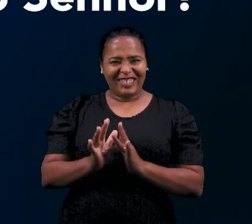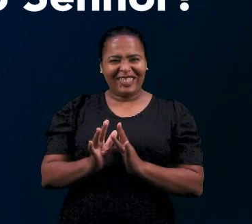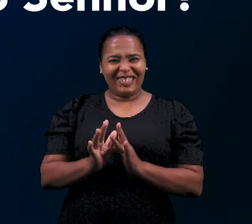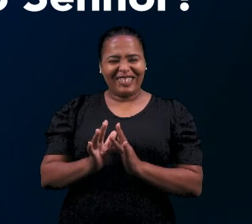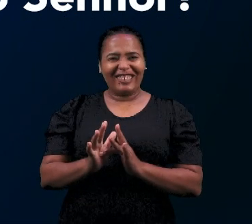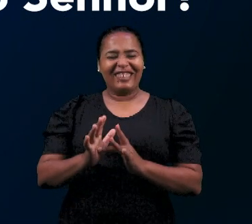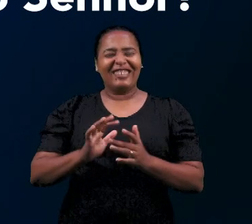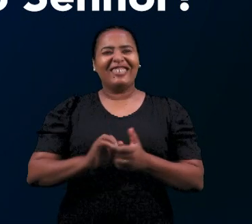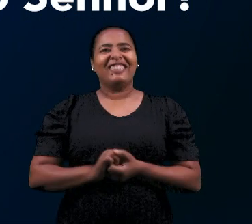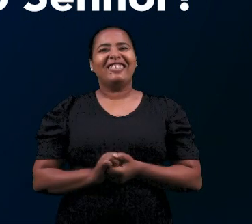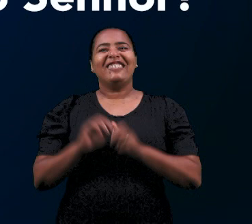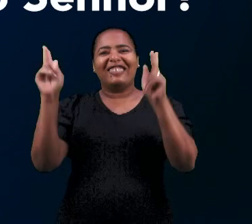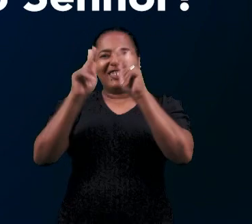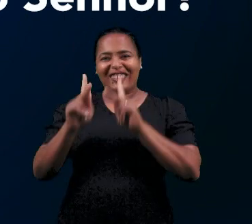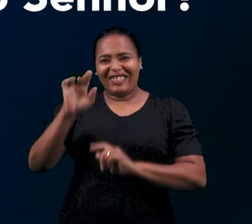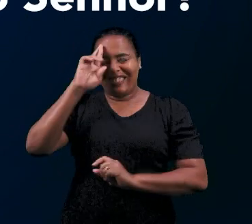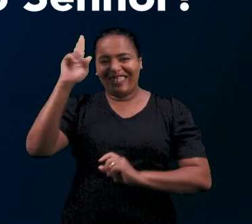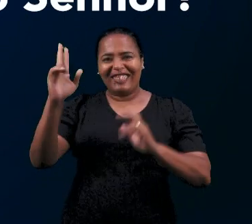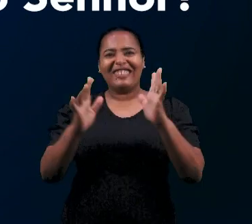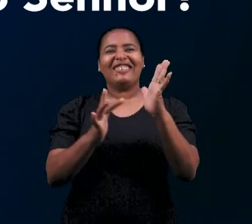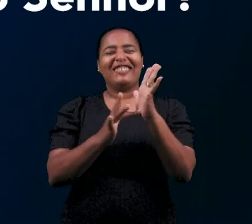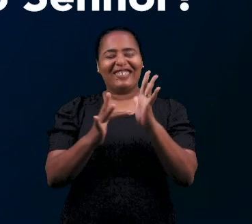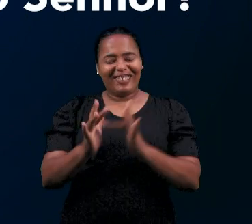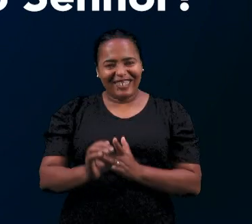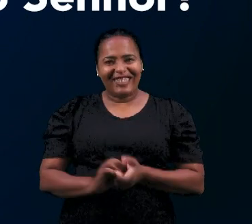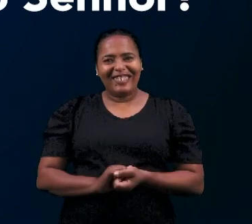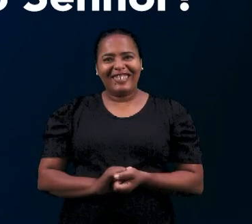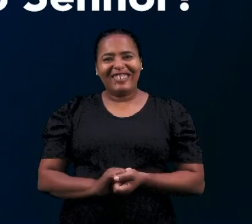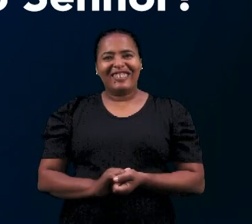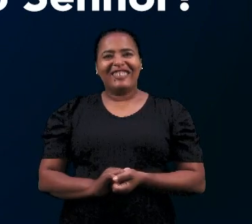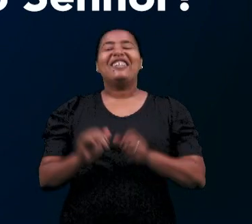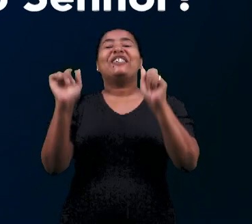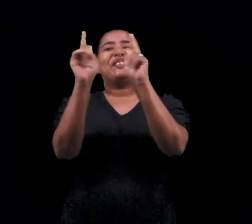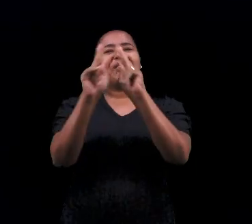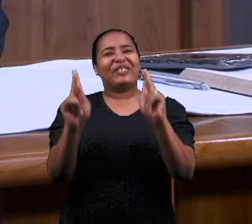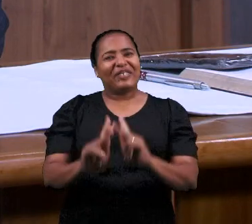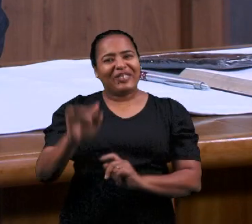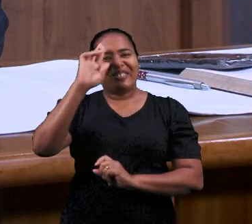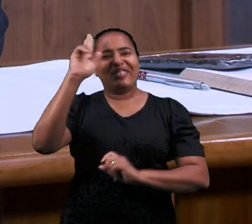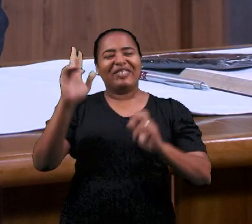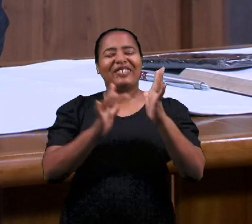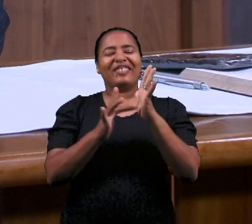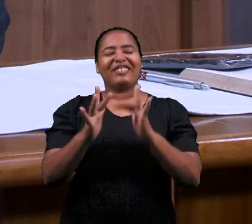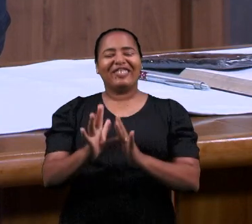Seigneur. Seigneur. La paix du Seigneur. La paix du Seigneur.